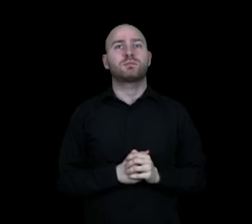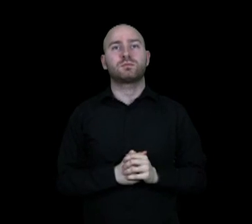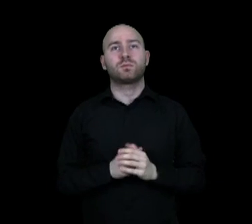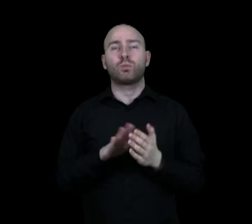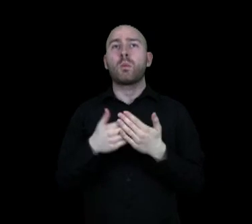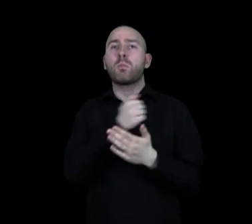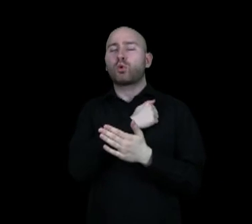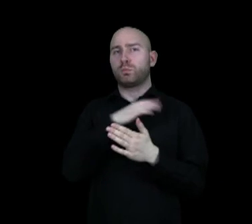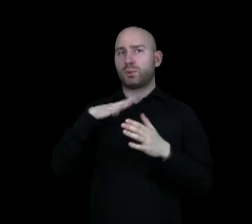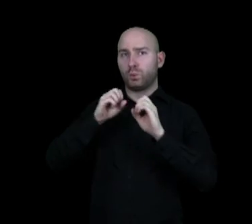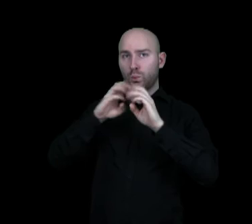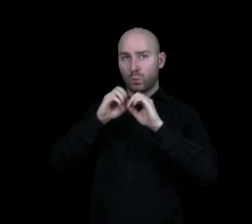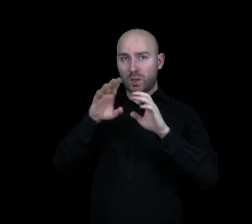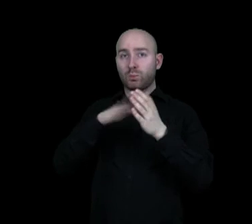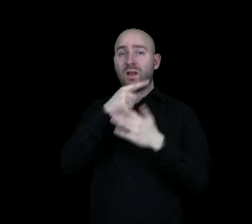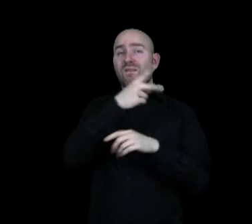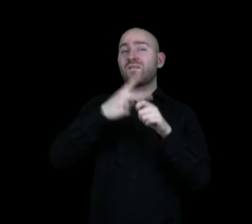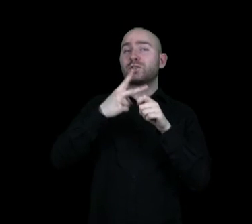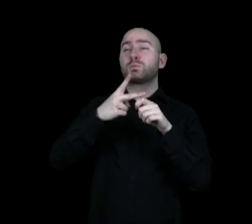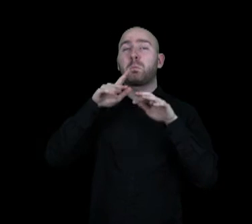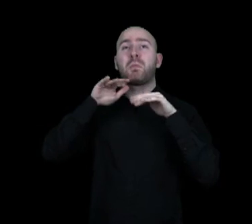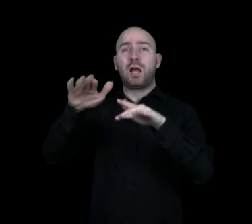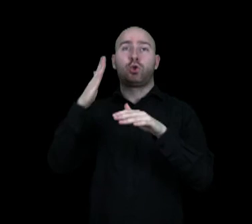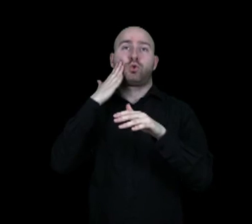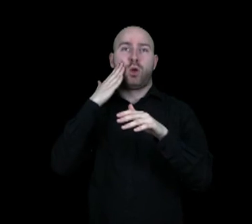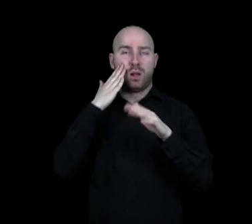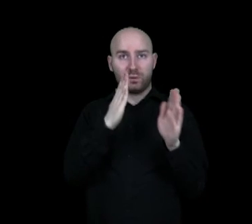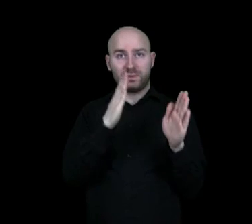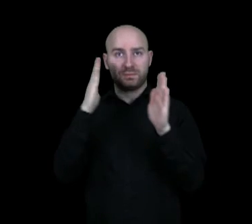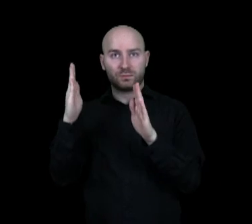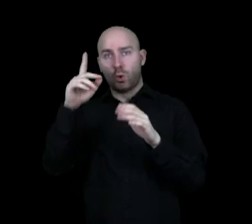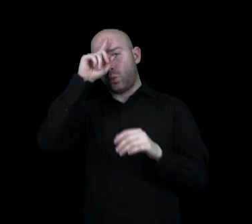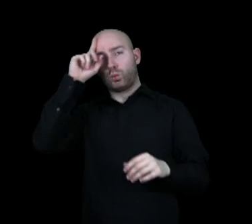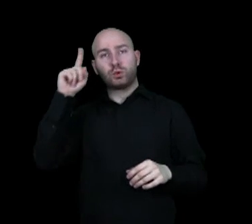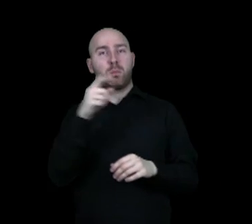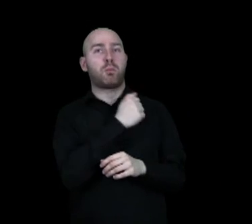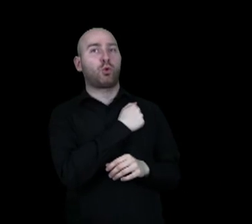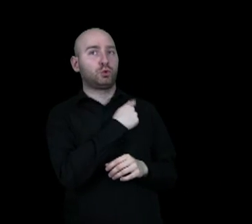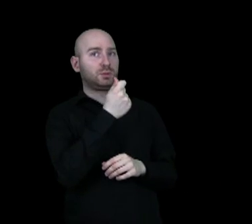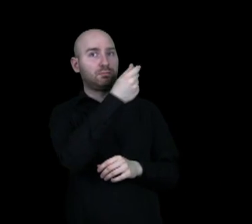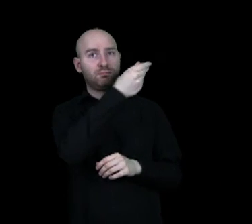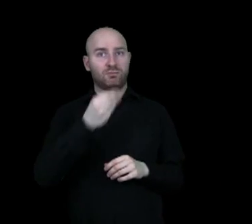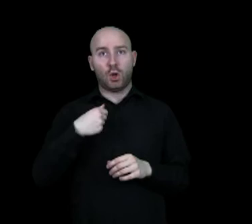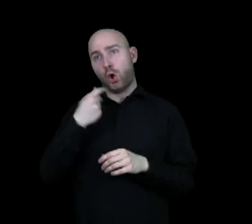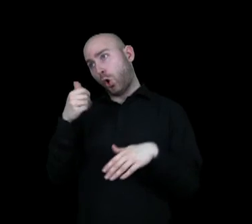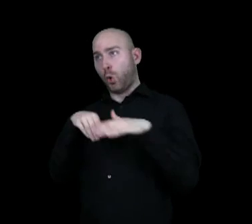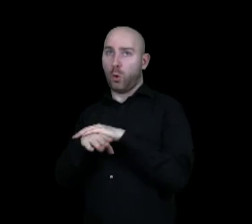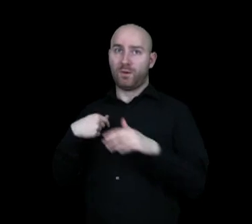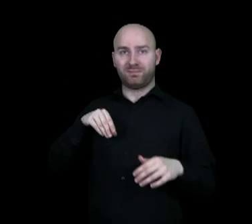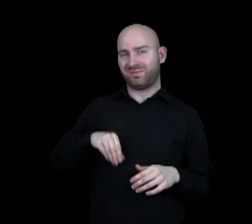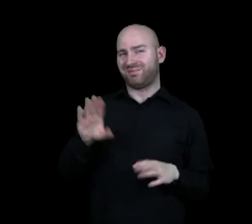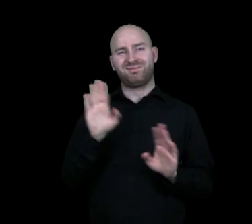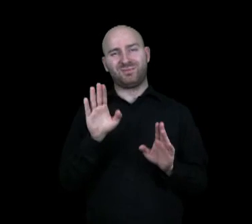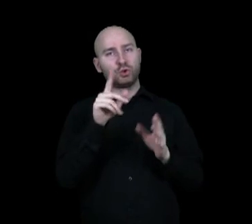miliardów dolarów pożyczek zostanie wydane. Ludzie będą pożyczać pieniądze nie po to, by trzymać je w skarpecie. Pożyczą